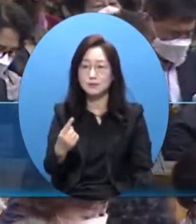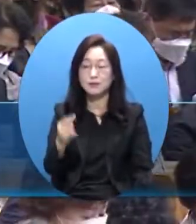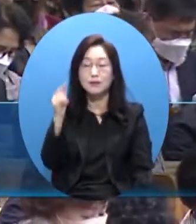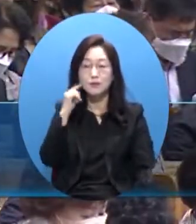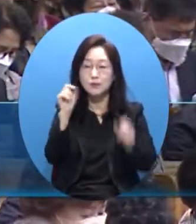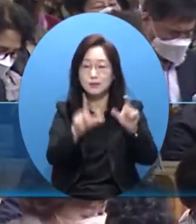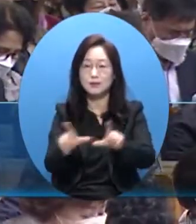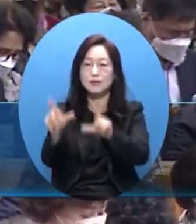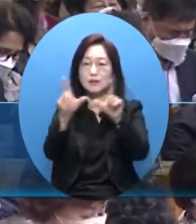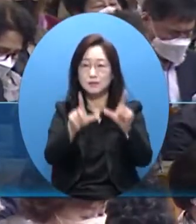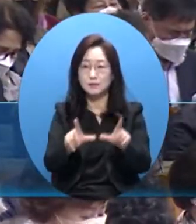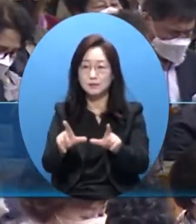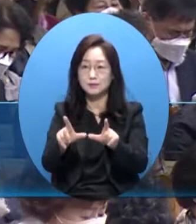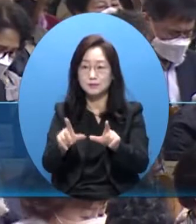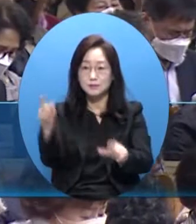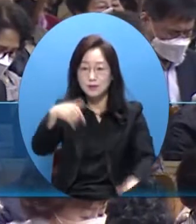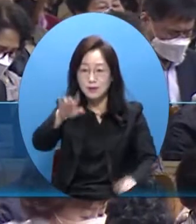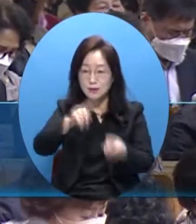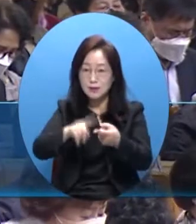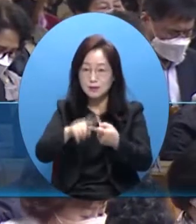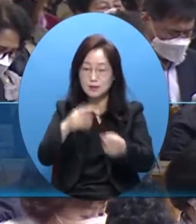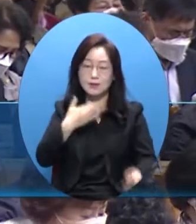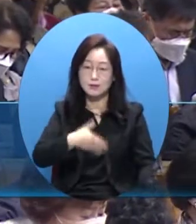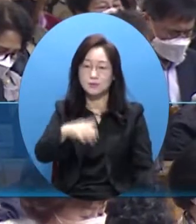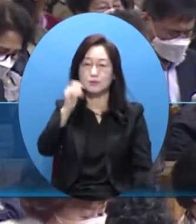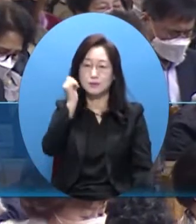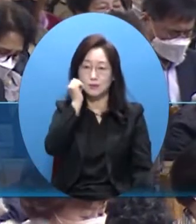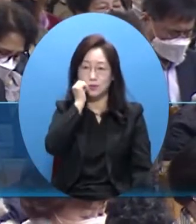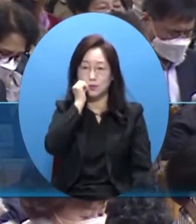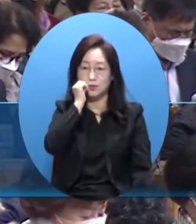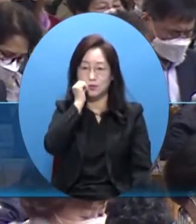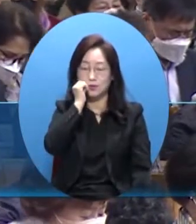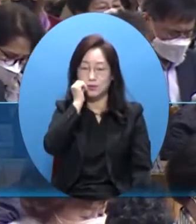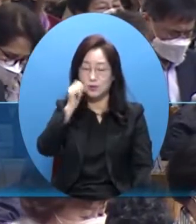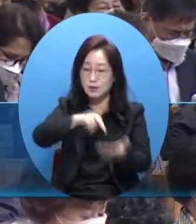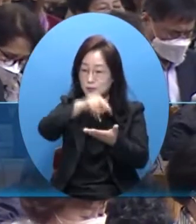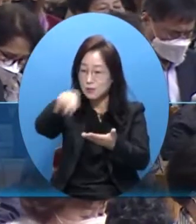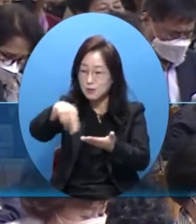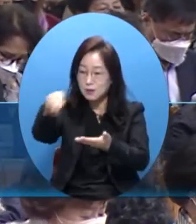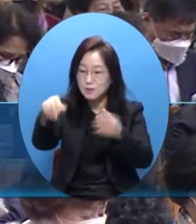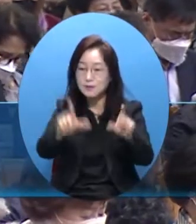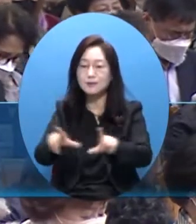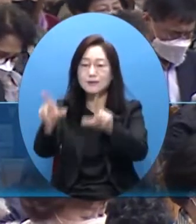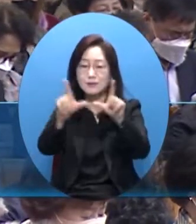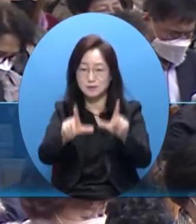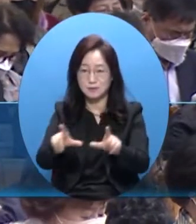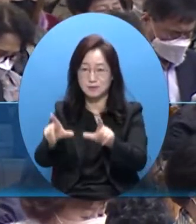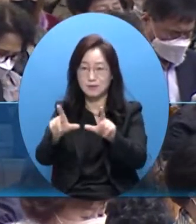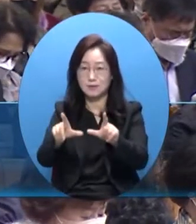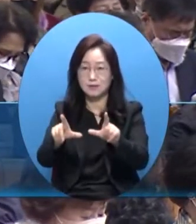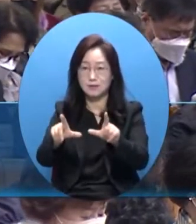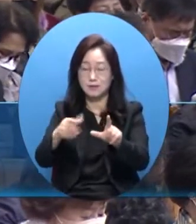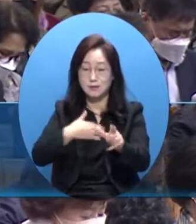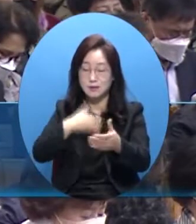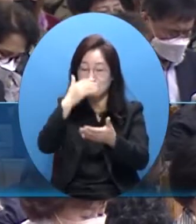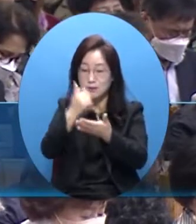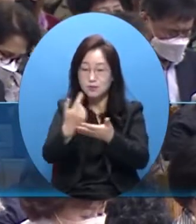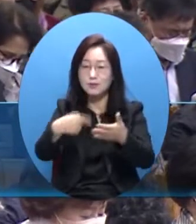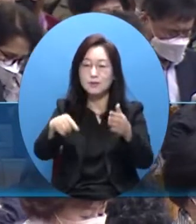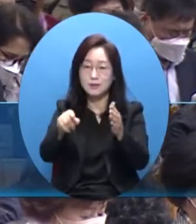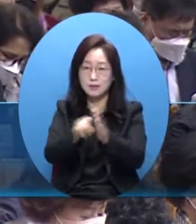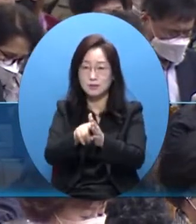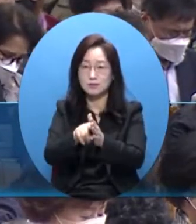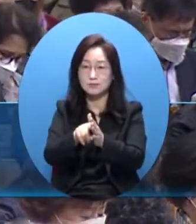왜 살며 어디로 가는지 알지 못하고 방황하며 살았습니다. 저의 죄를